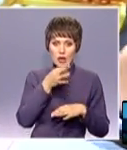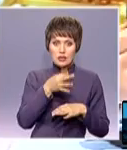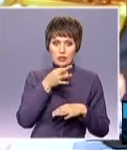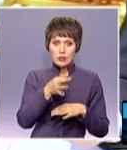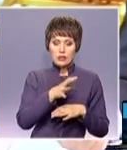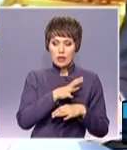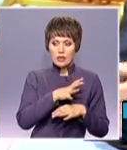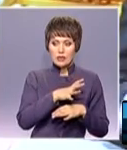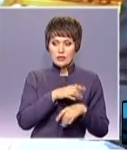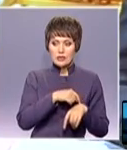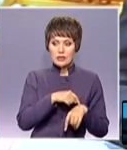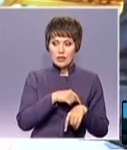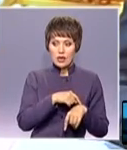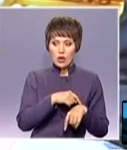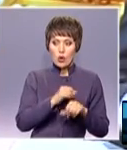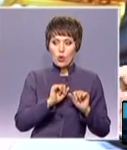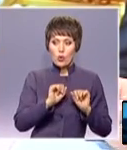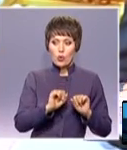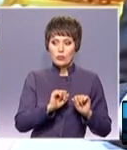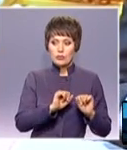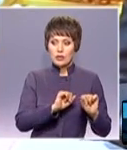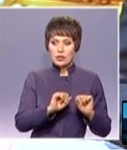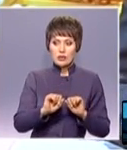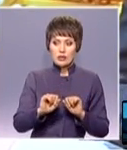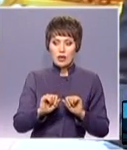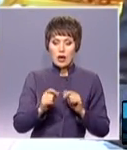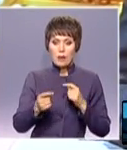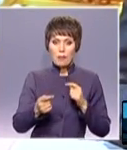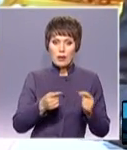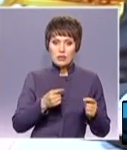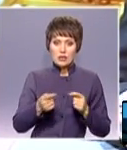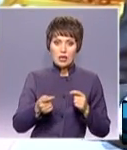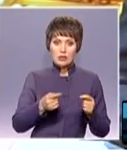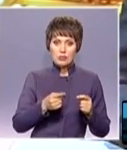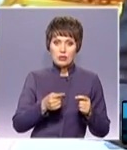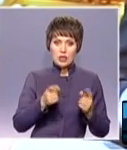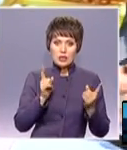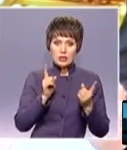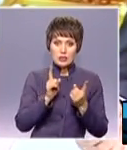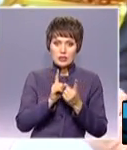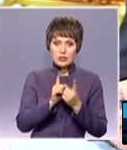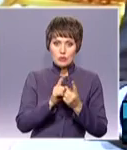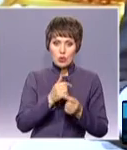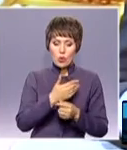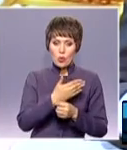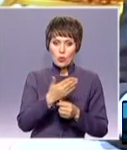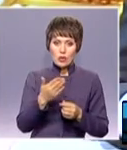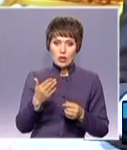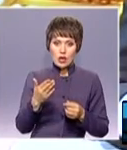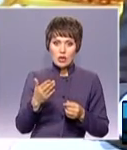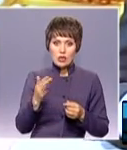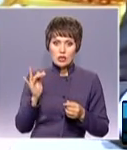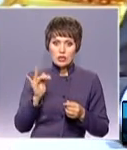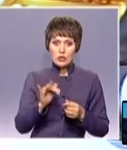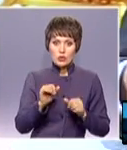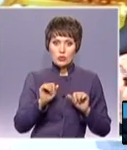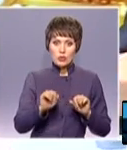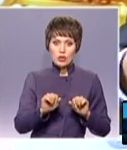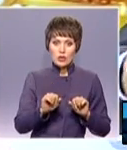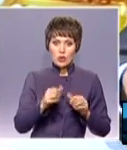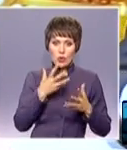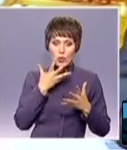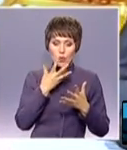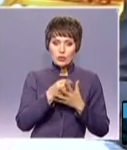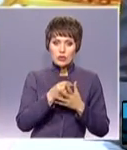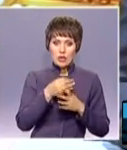кезде біз жаңағы қоғамдардың басшыларымен кездесеміз. Оларға жаңағы тұтынушылардың